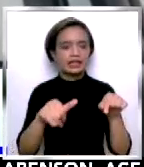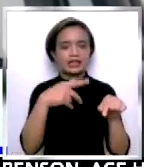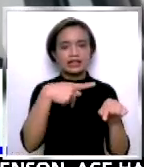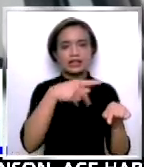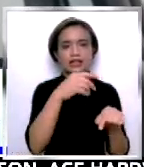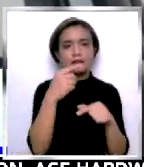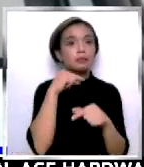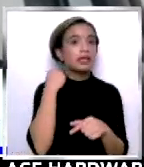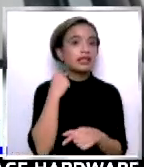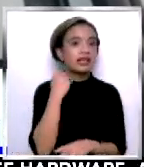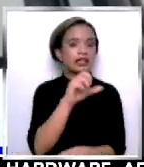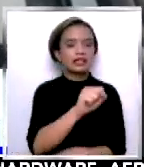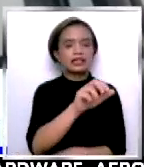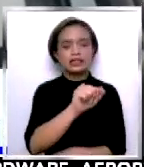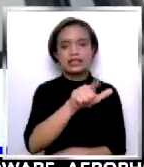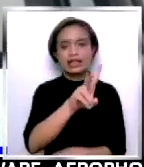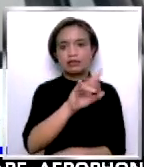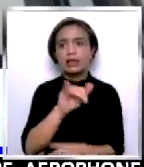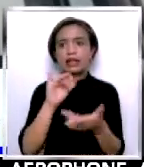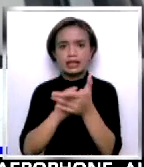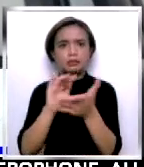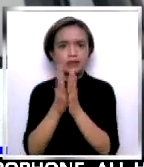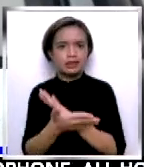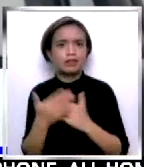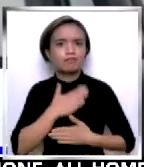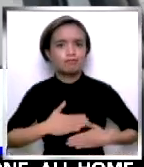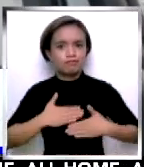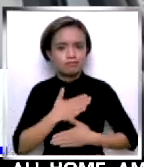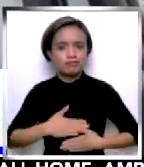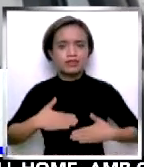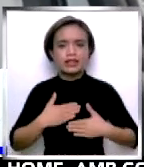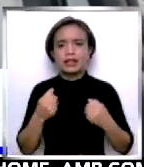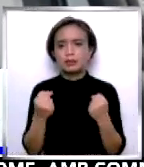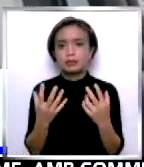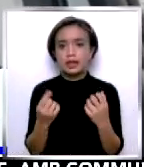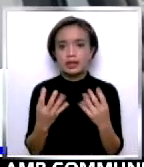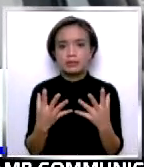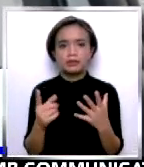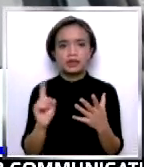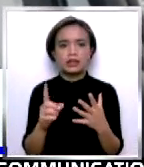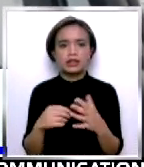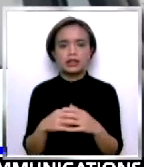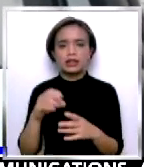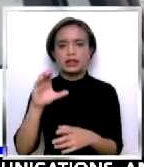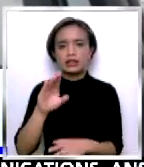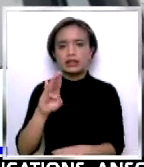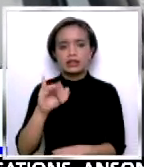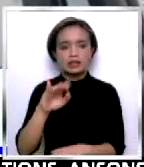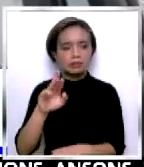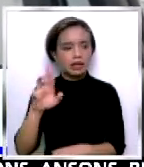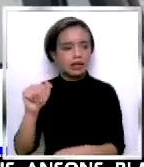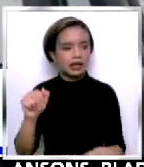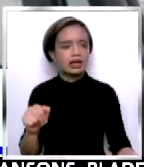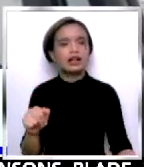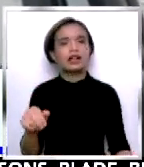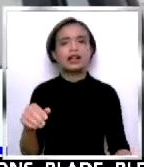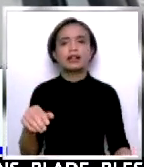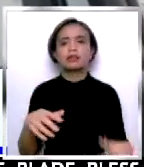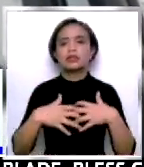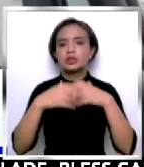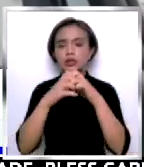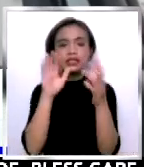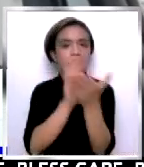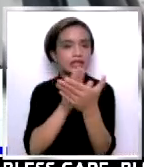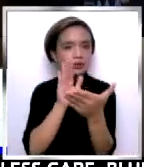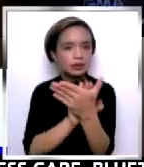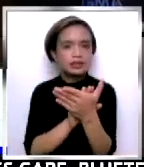And a lot more, syempre, maraming pang mangyayari yung pagtatayo ni Crisostomo Ibarra ng eskwela, lahat ng mga plano ni Padre Salvi at